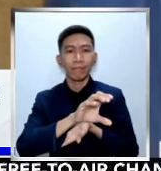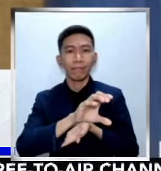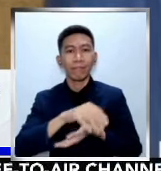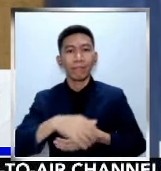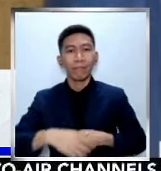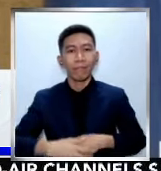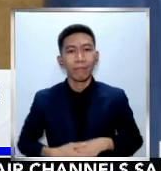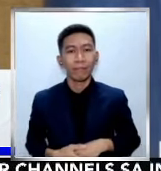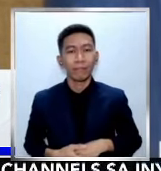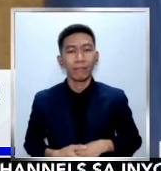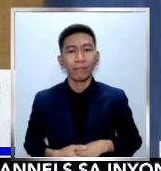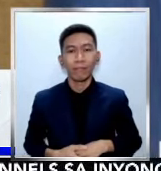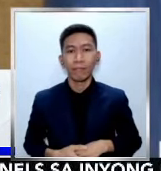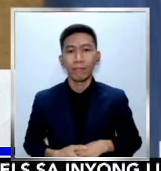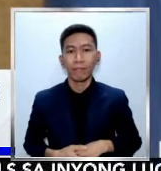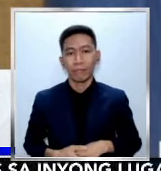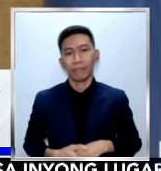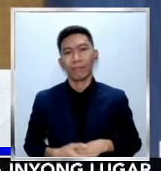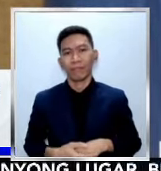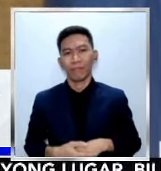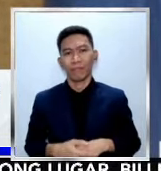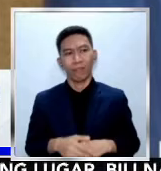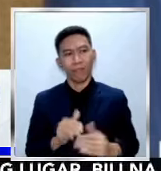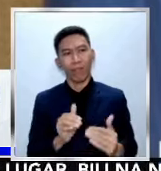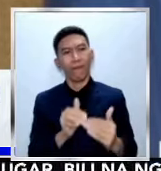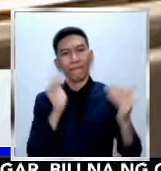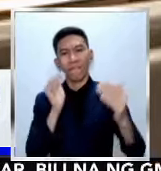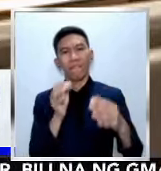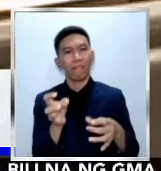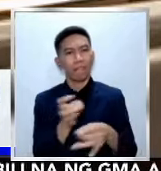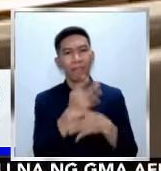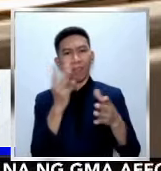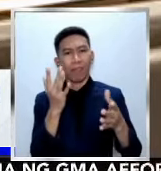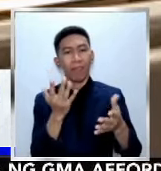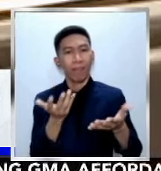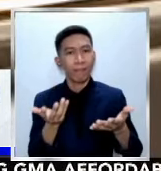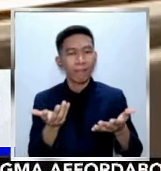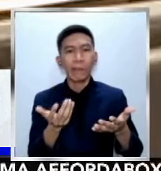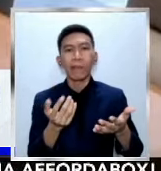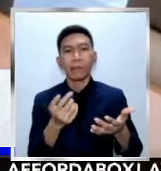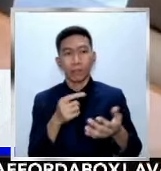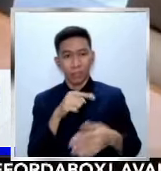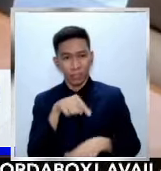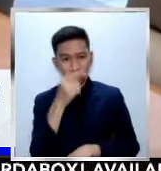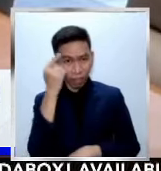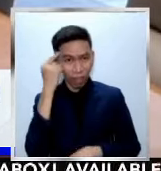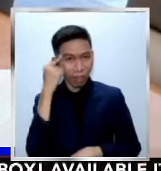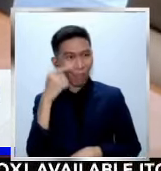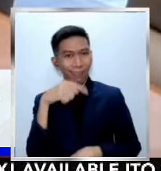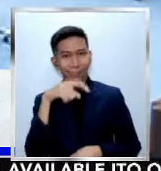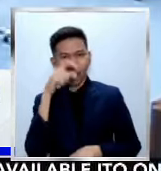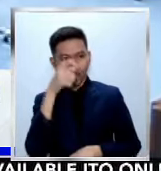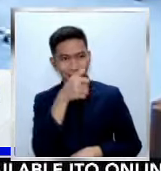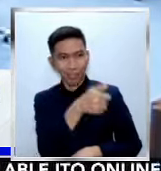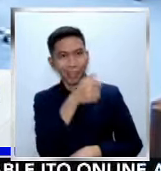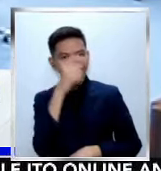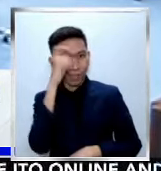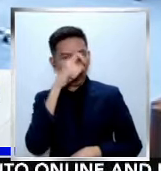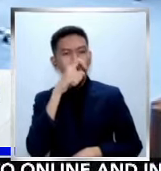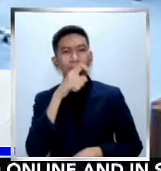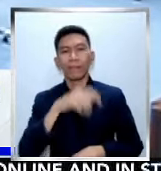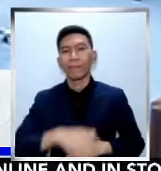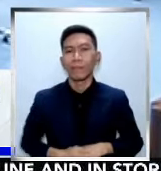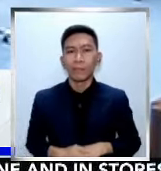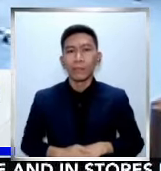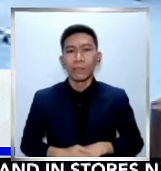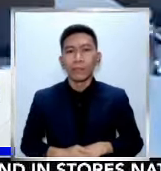tit for tat, kala nyo kayo lang marunong. Sinabi ito ng Pangulo kahit nauna nang inaprubahan ng Senado ang budget ng